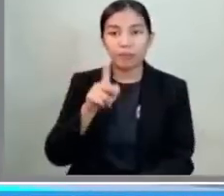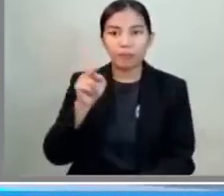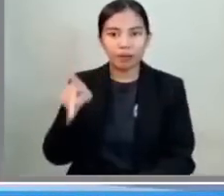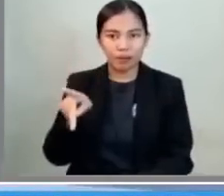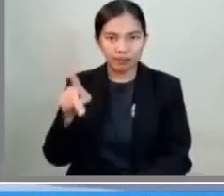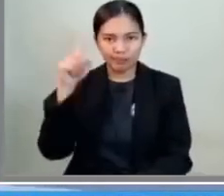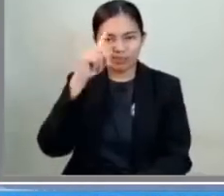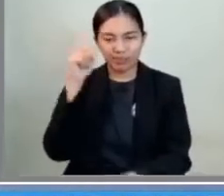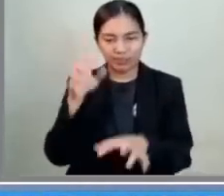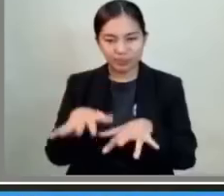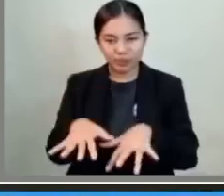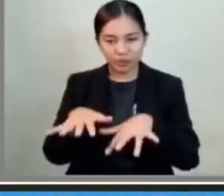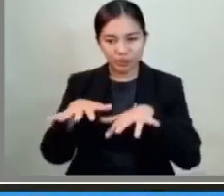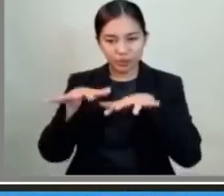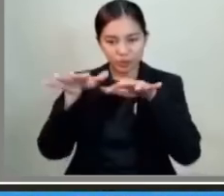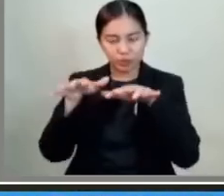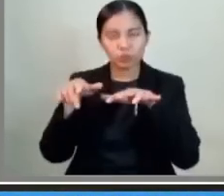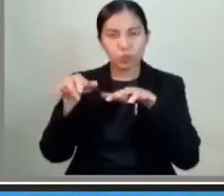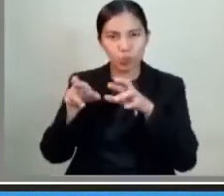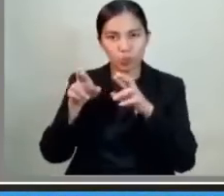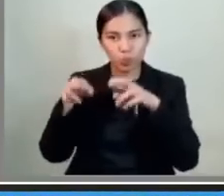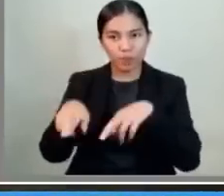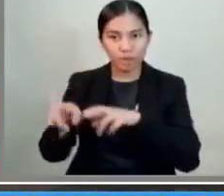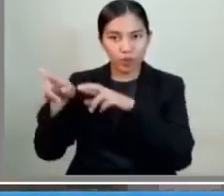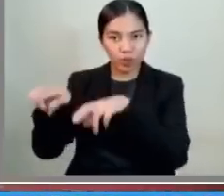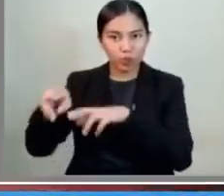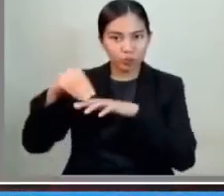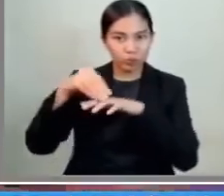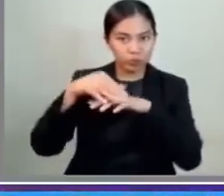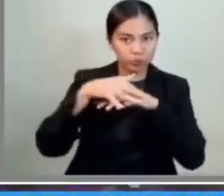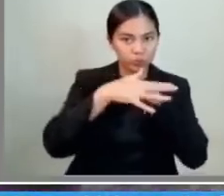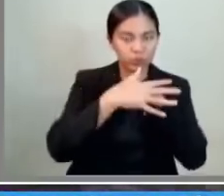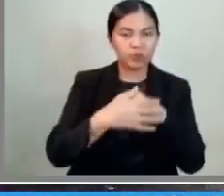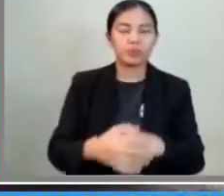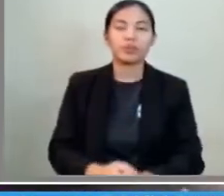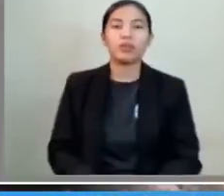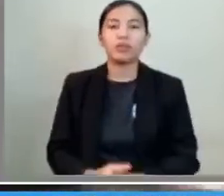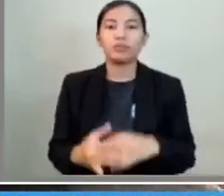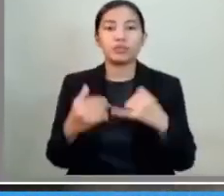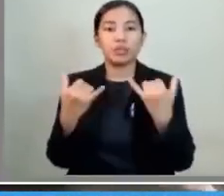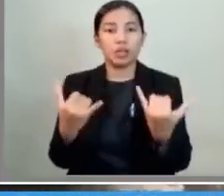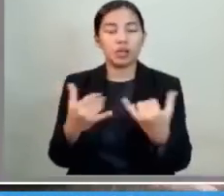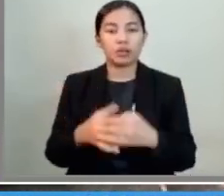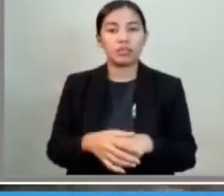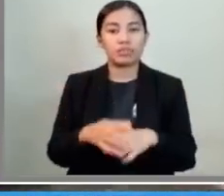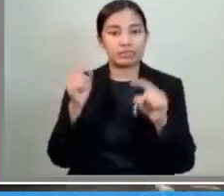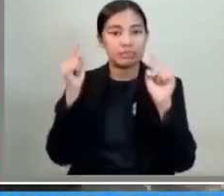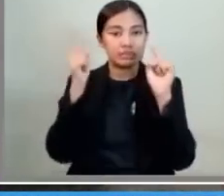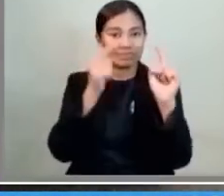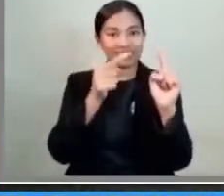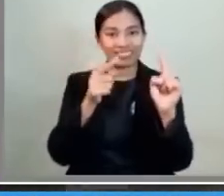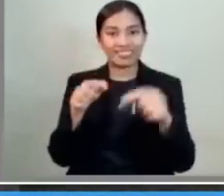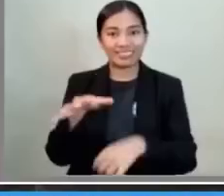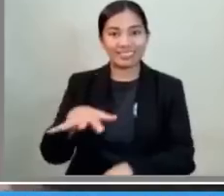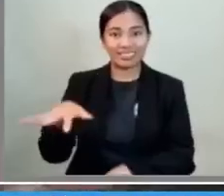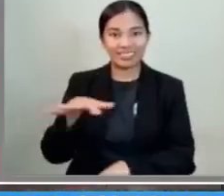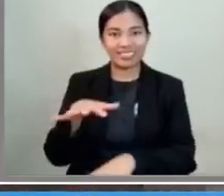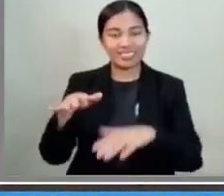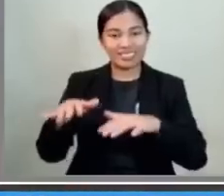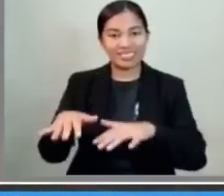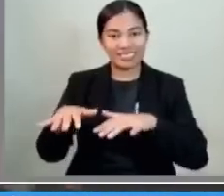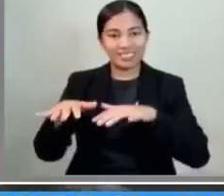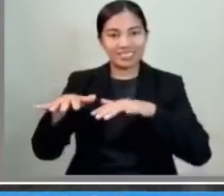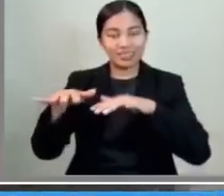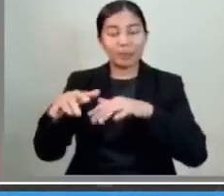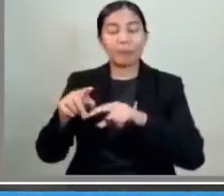River. Paliwanag ng pamunuan ng NLEX, target naman nilang maitaas ang Tulaok-San Simon segment area. Pero hindi nila yun maitaas ng husto dahil